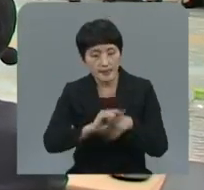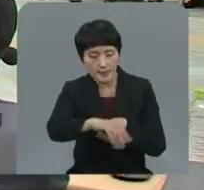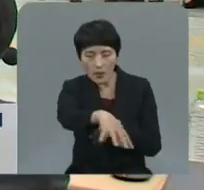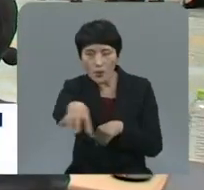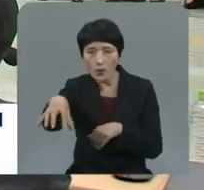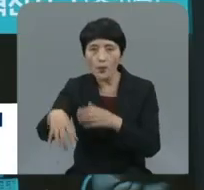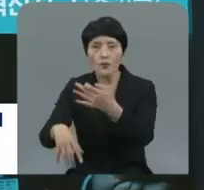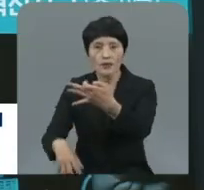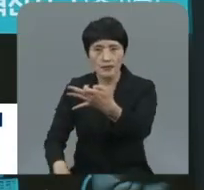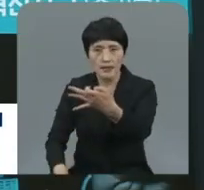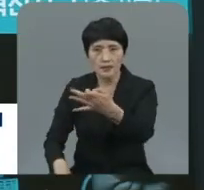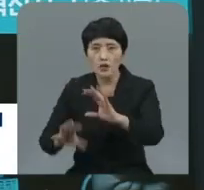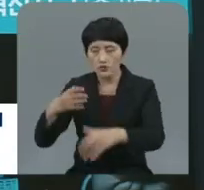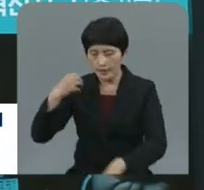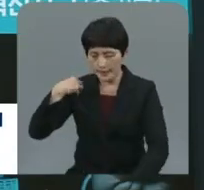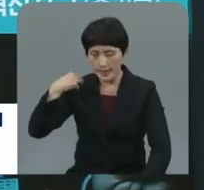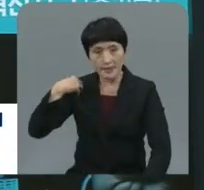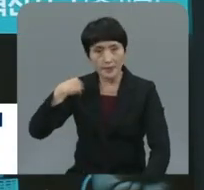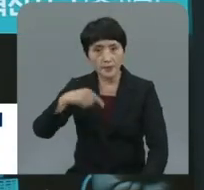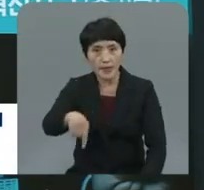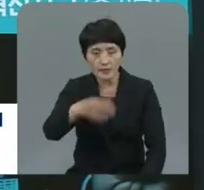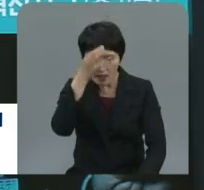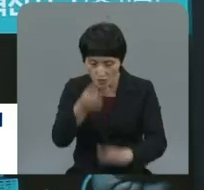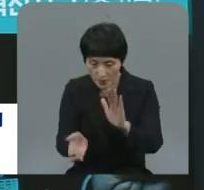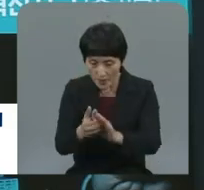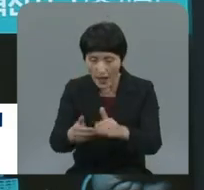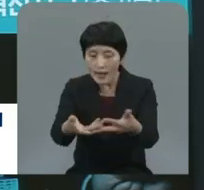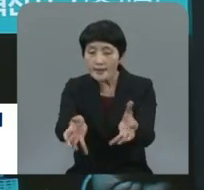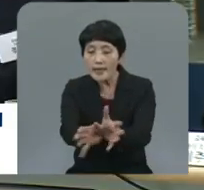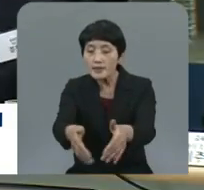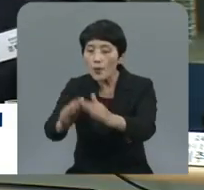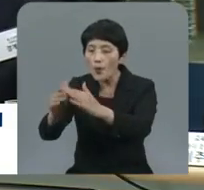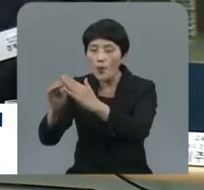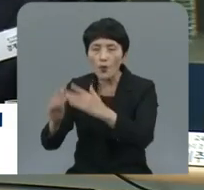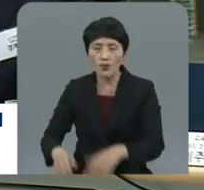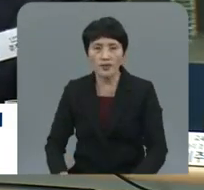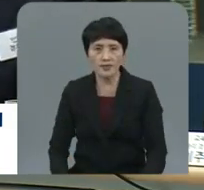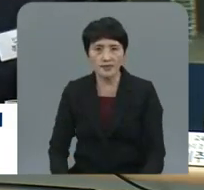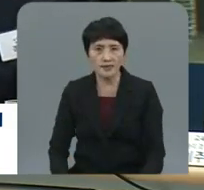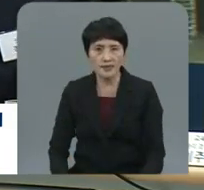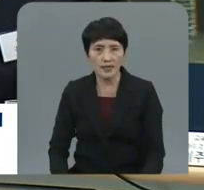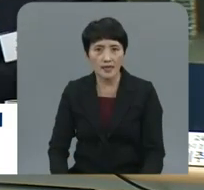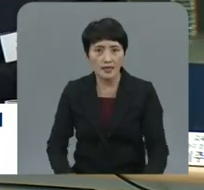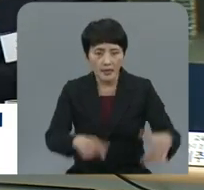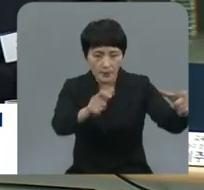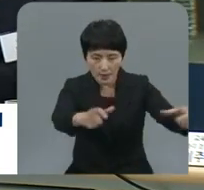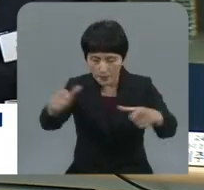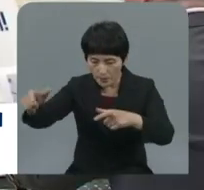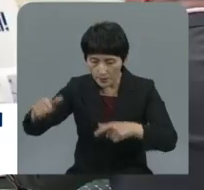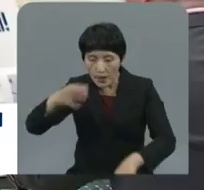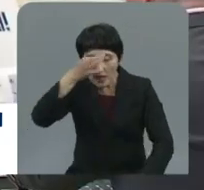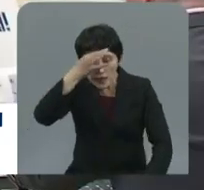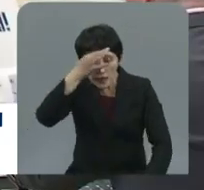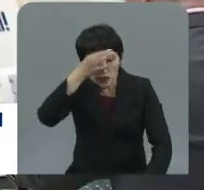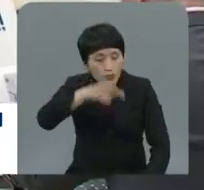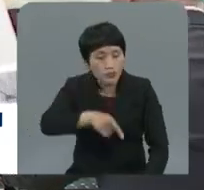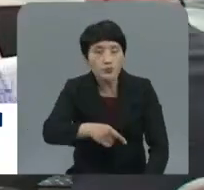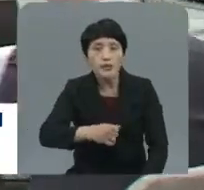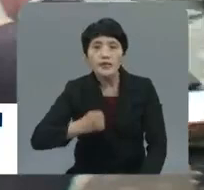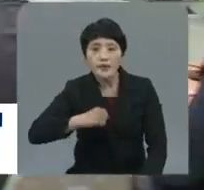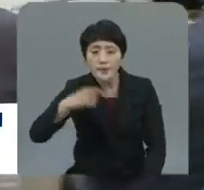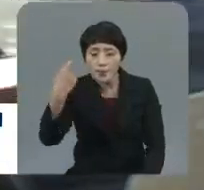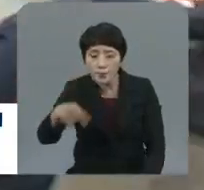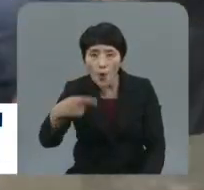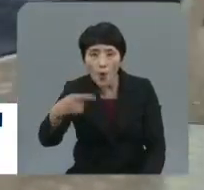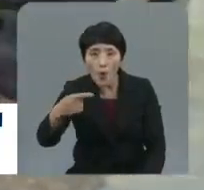năm 2042 đạt mục tiêu thu hút tối đa 150 doanh nghiệp ở lĩnh vực vật liệu linh kiện trang thiết bị và các công ty thép list